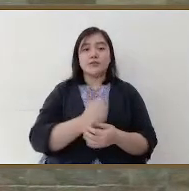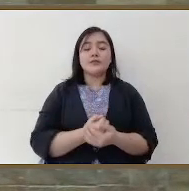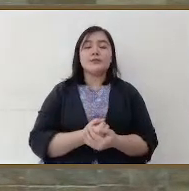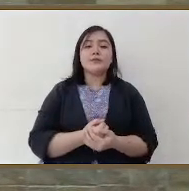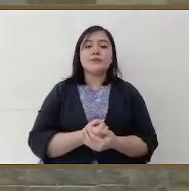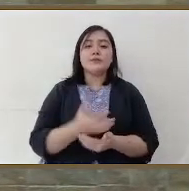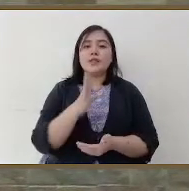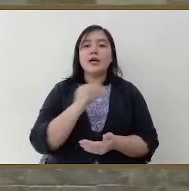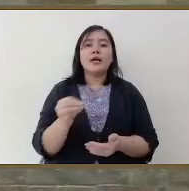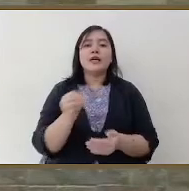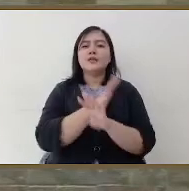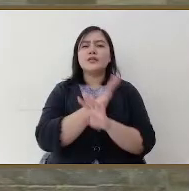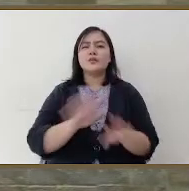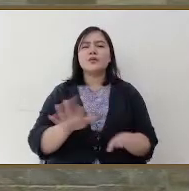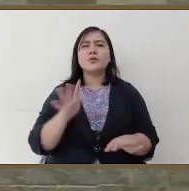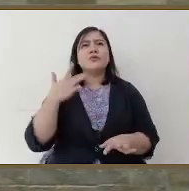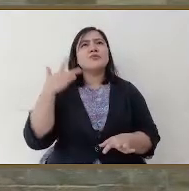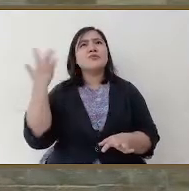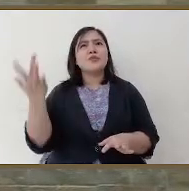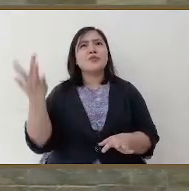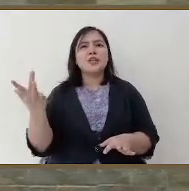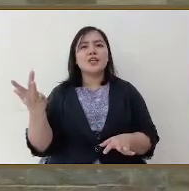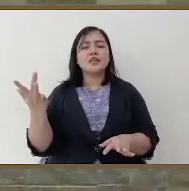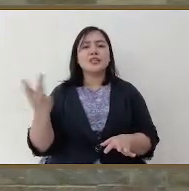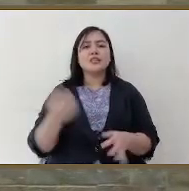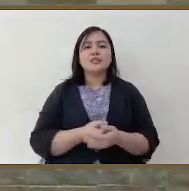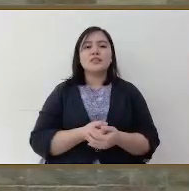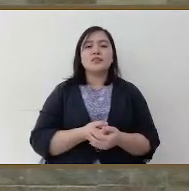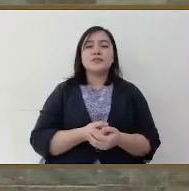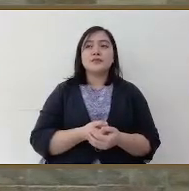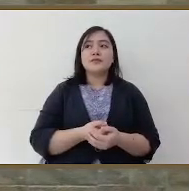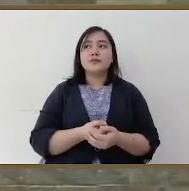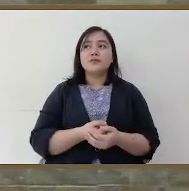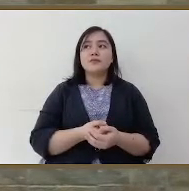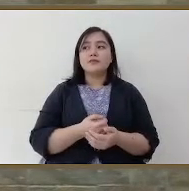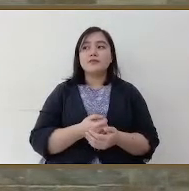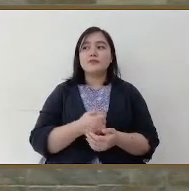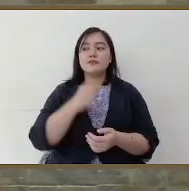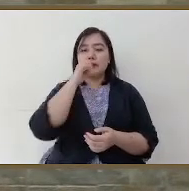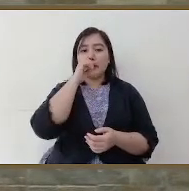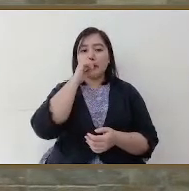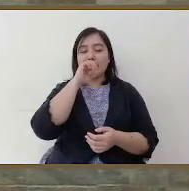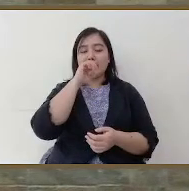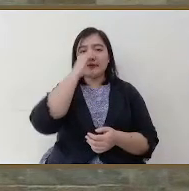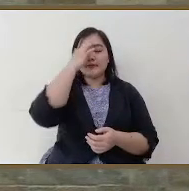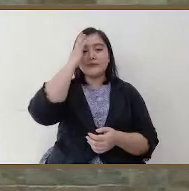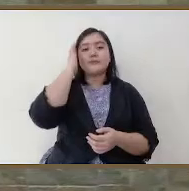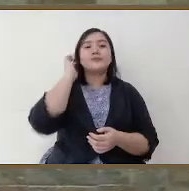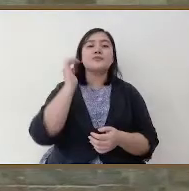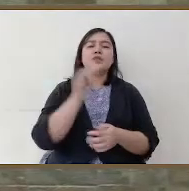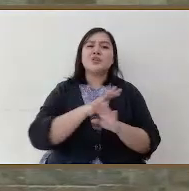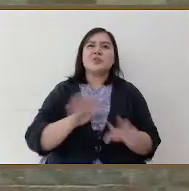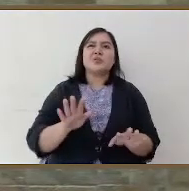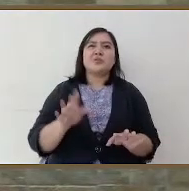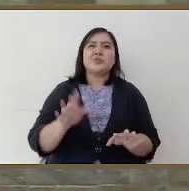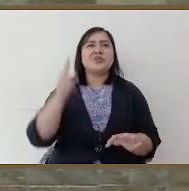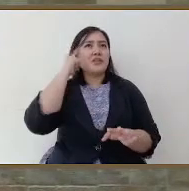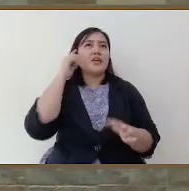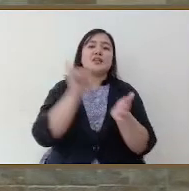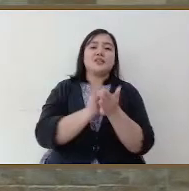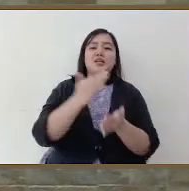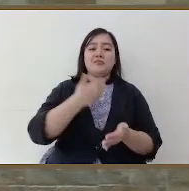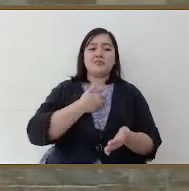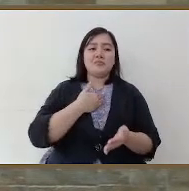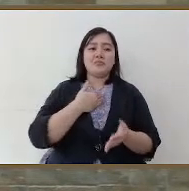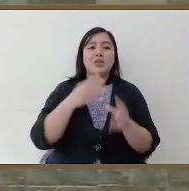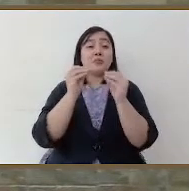wag nating maramdaman na tayo pagka ginawa natin kalooban ng Panginoon ay mararamdaman natin na tayo mas holy na kaysa iba. No, this is